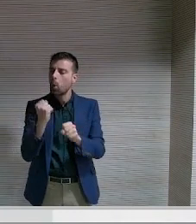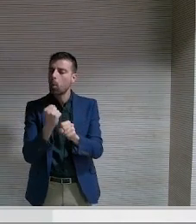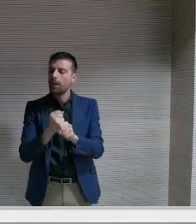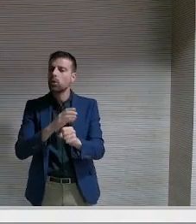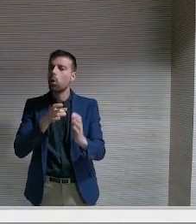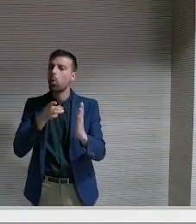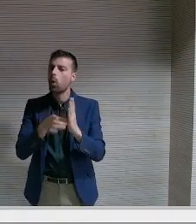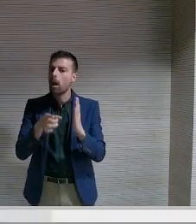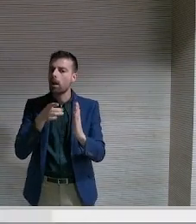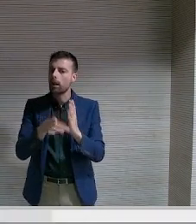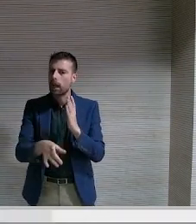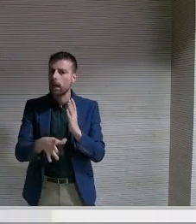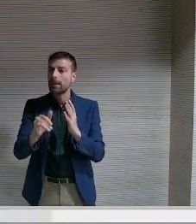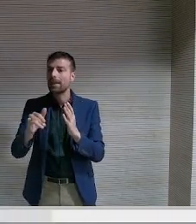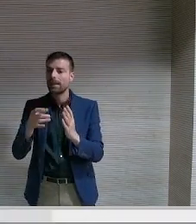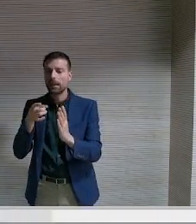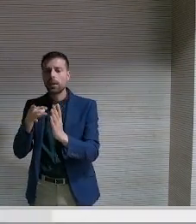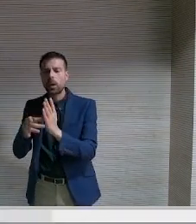quin consideren que és precari.